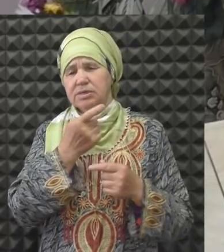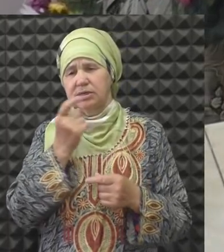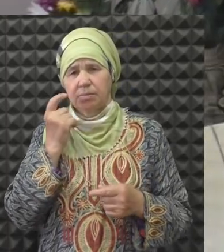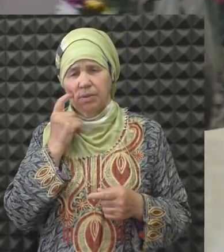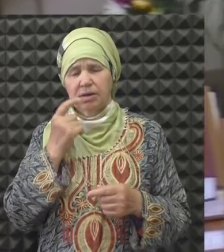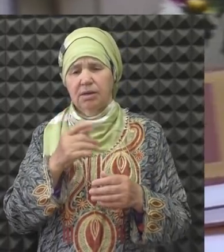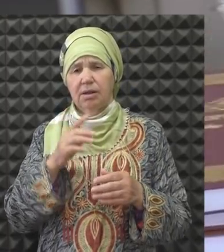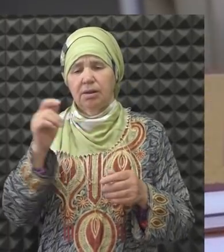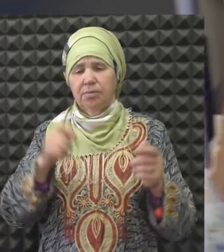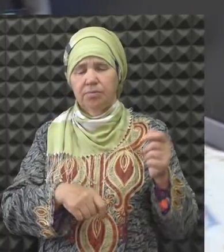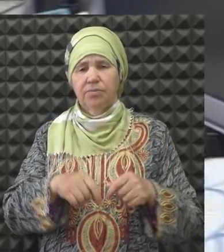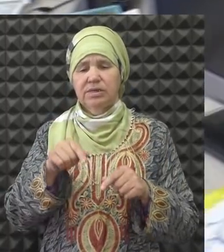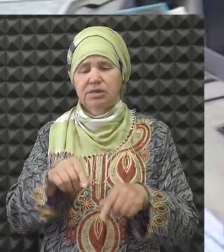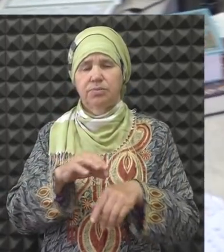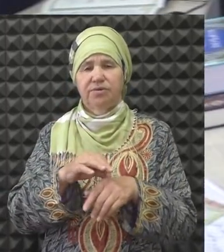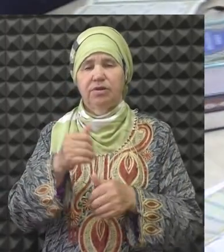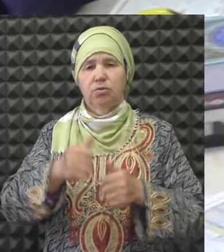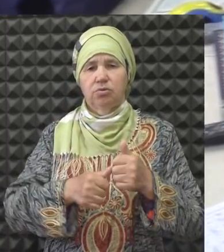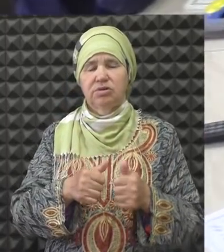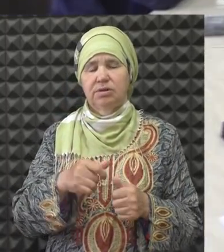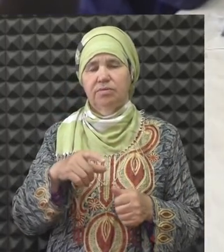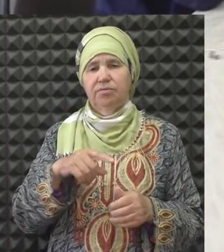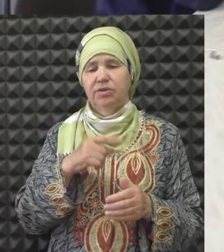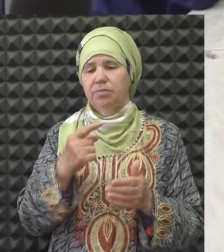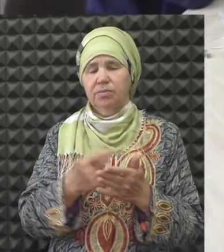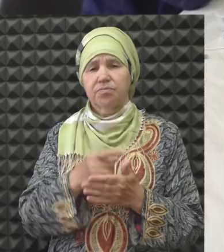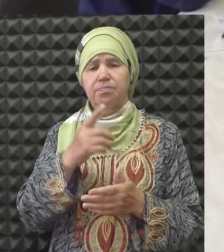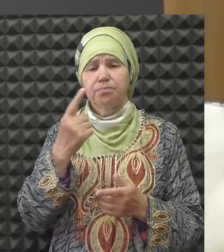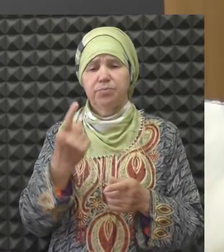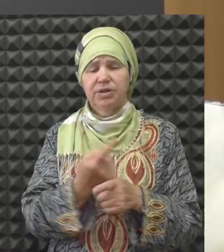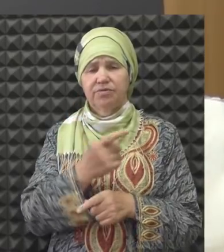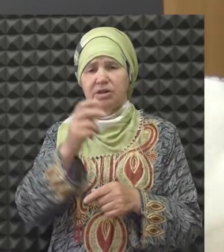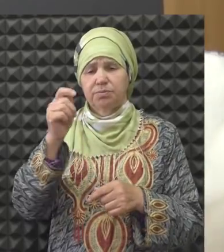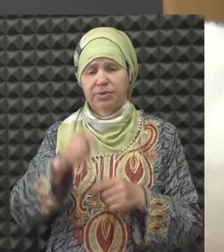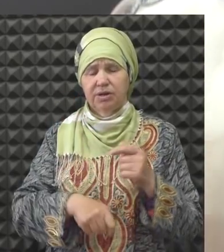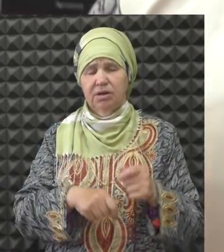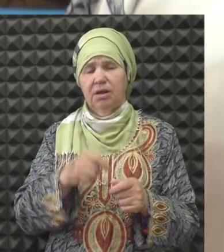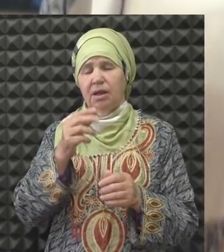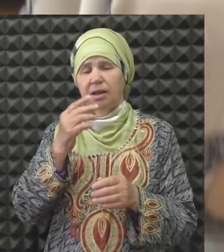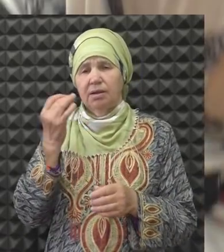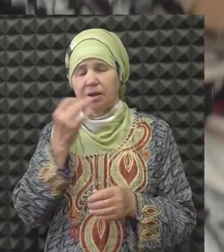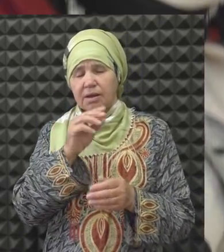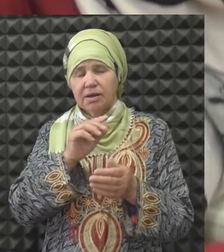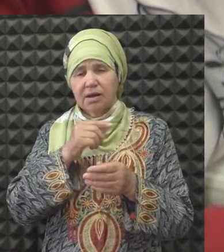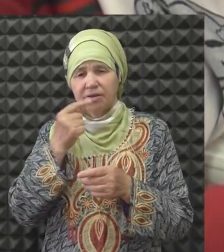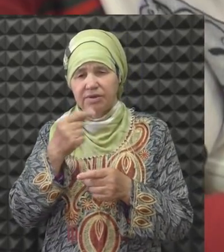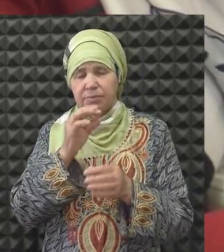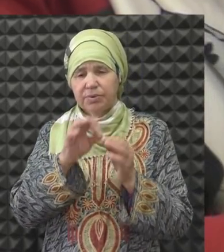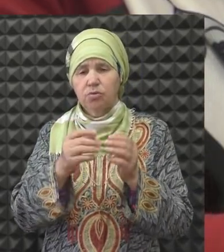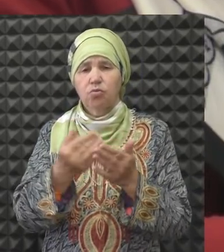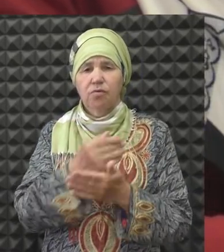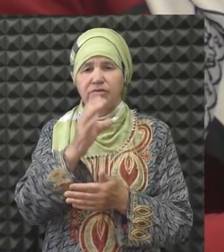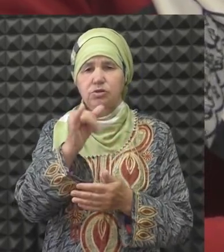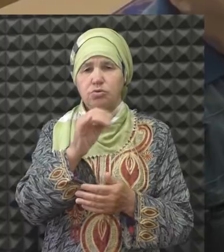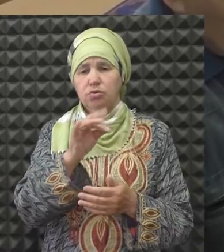Самарской областей весь месяц поста провели за занятиями на курсах. Кто не первый раз укреплял свои знания, навыки произношения арабского языка,